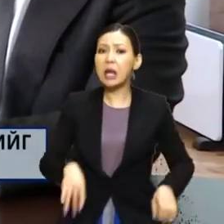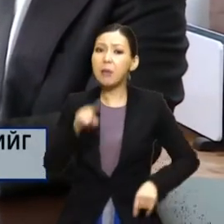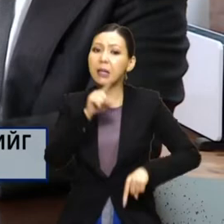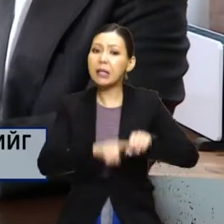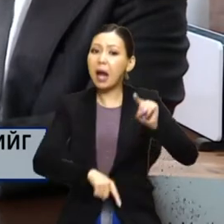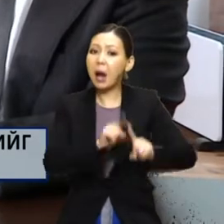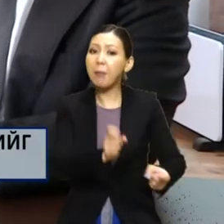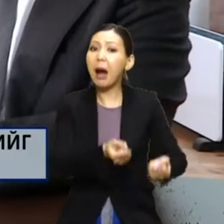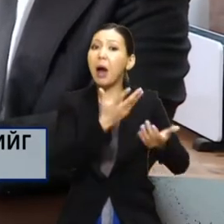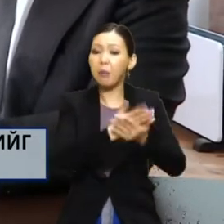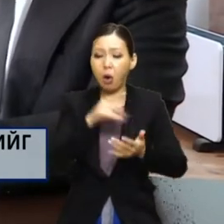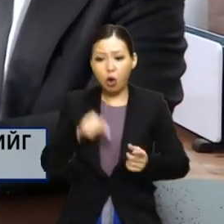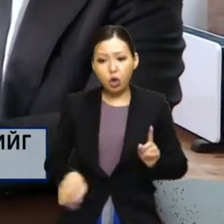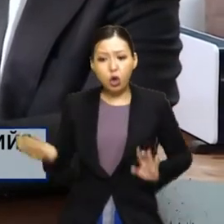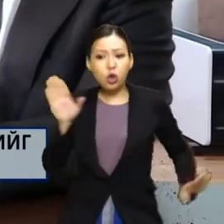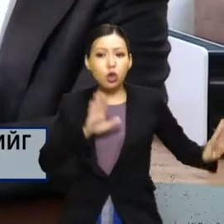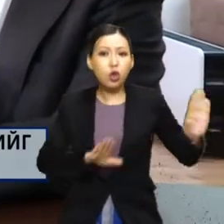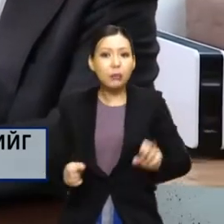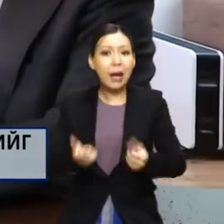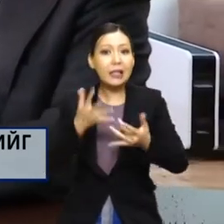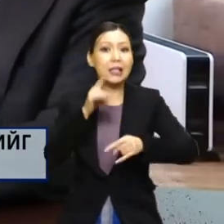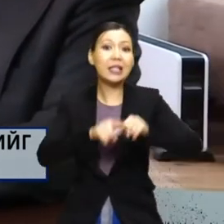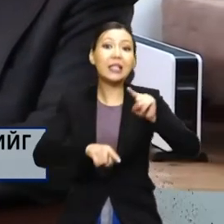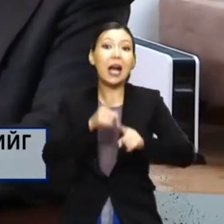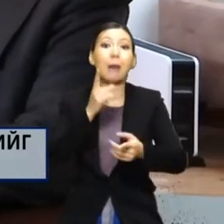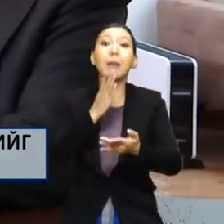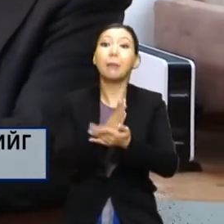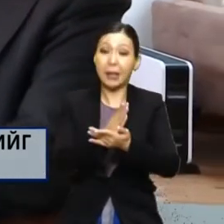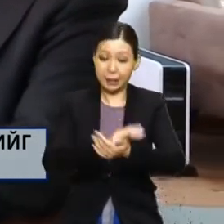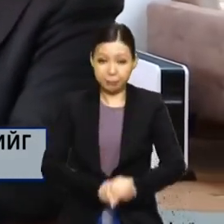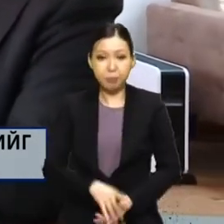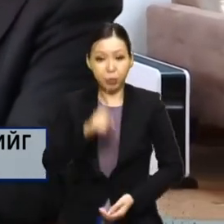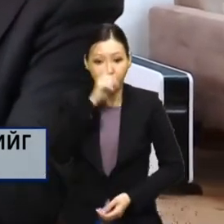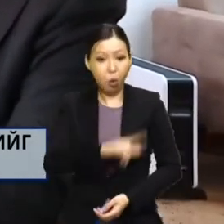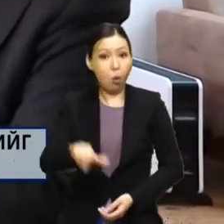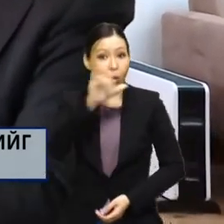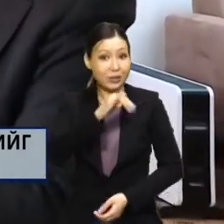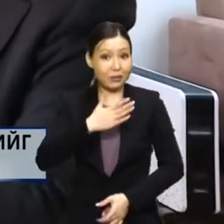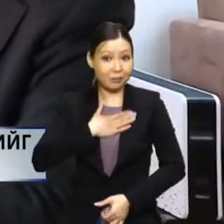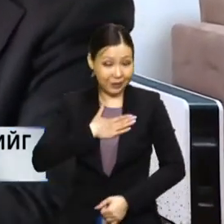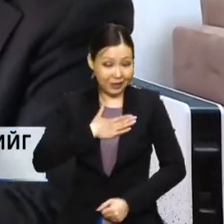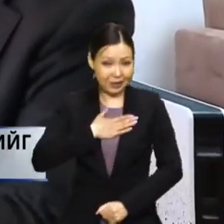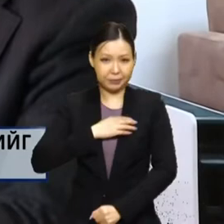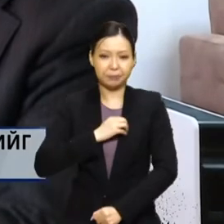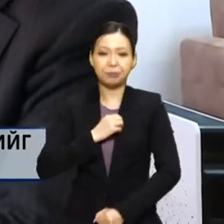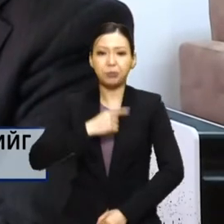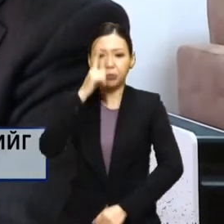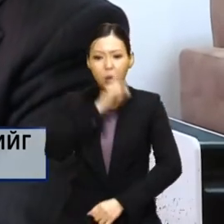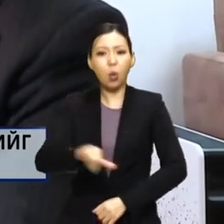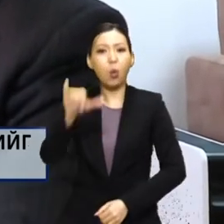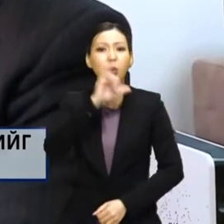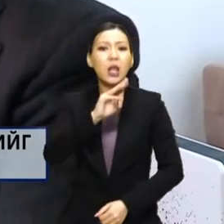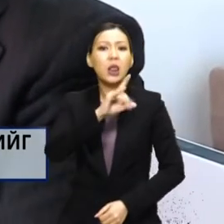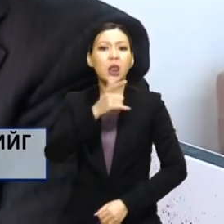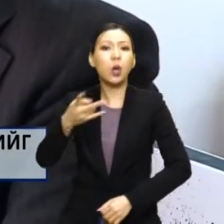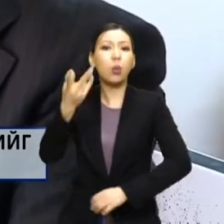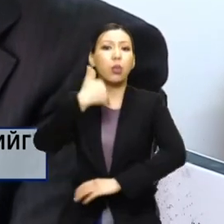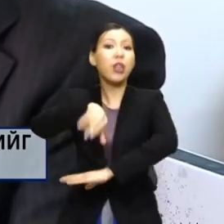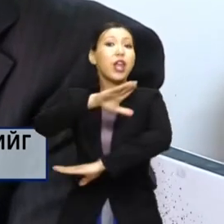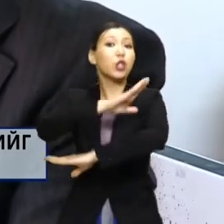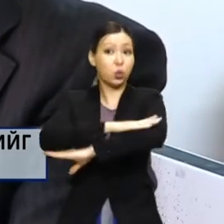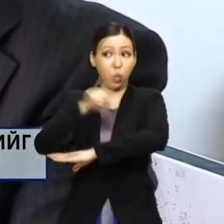ямар байгаа? Өнөөгийн нөхцөл байдал нь яг ямар байна гэж таарч. За Монгол улсын хувьд бол Монгол улсын тэргуүлэх их сургуулиудын